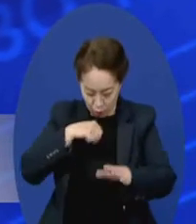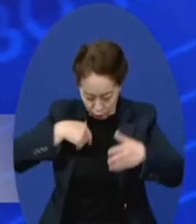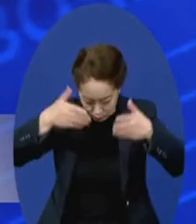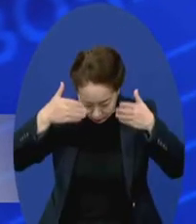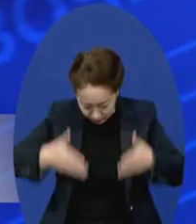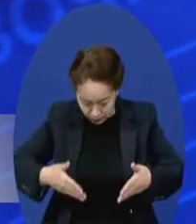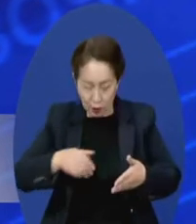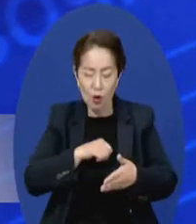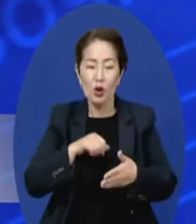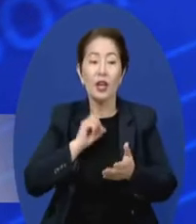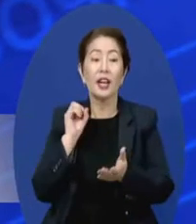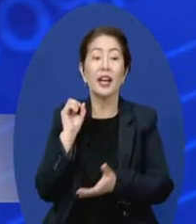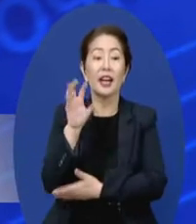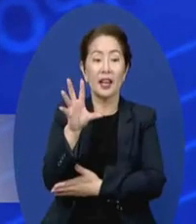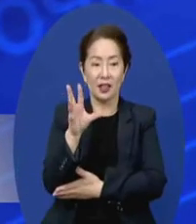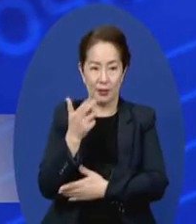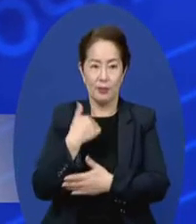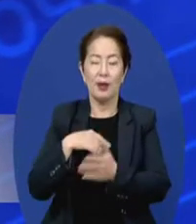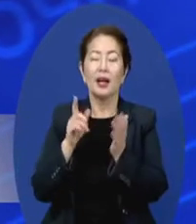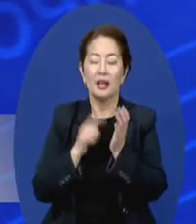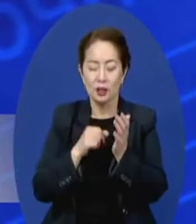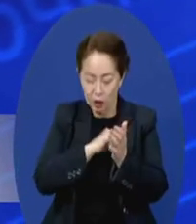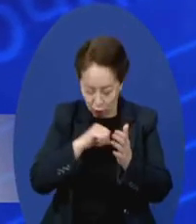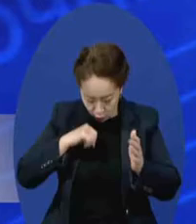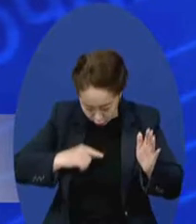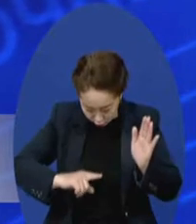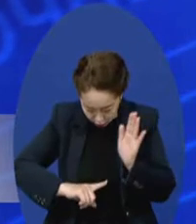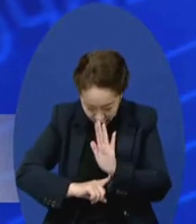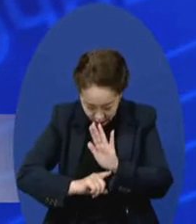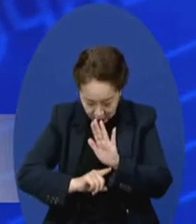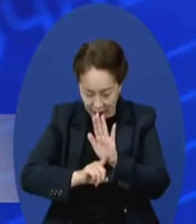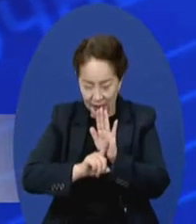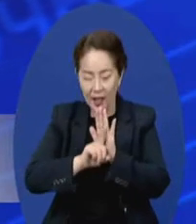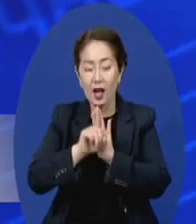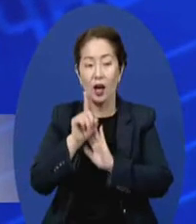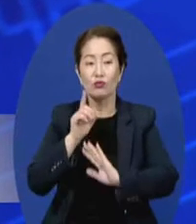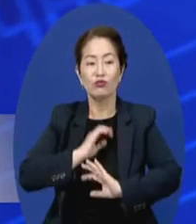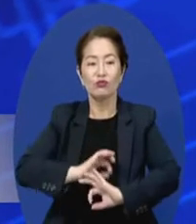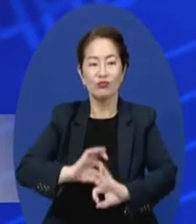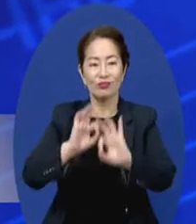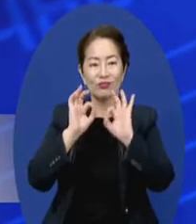бүртээ гэрэл бай гэж одоо илүү өөрөөсөө эхлэе гэсэн ийм одоо